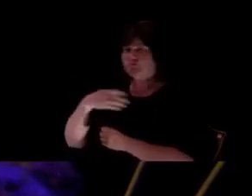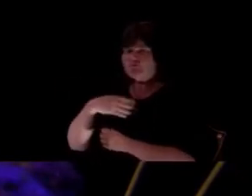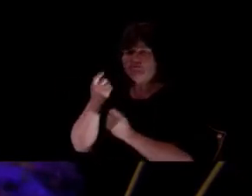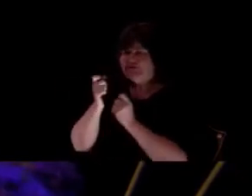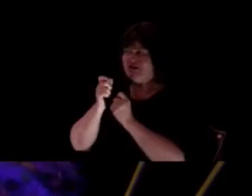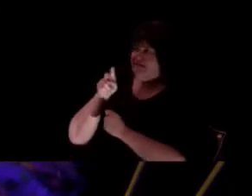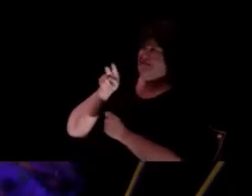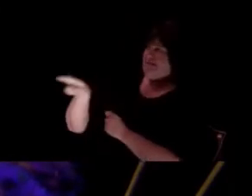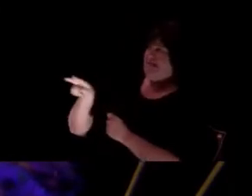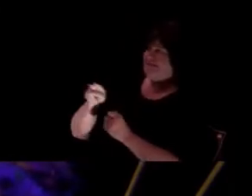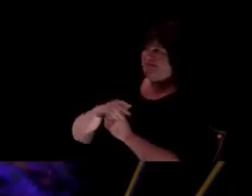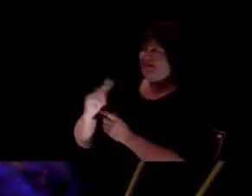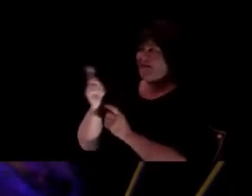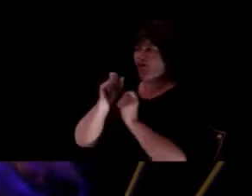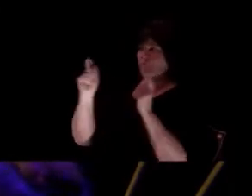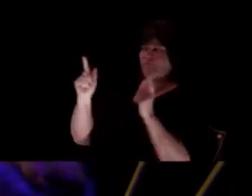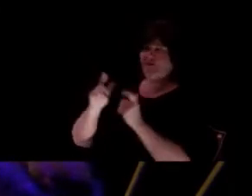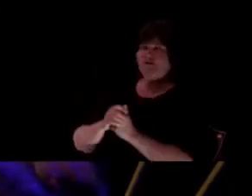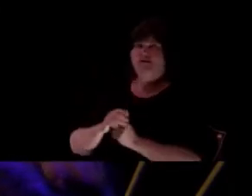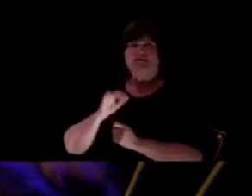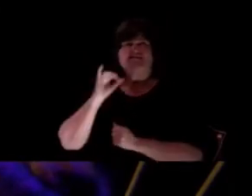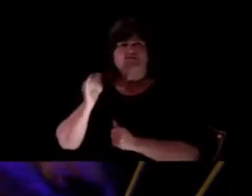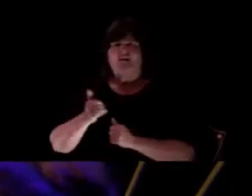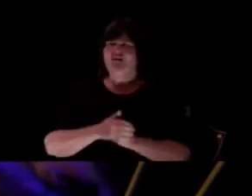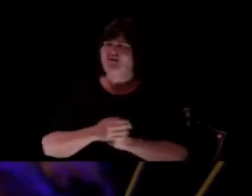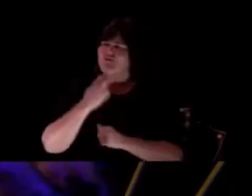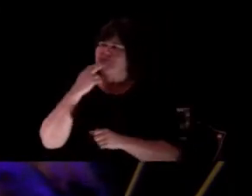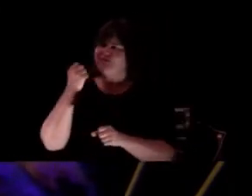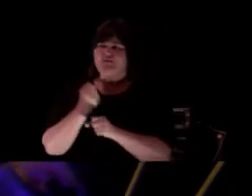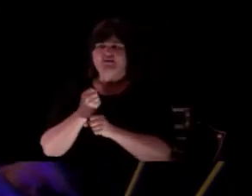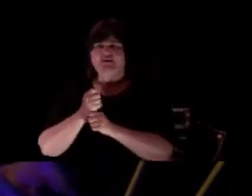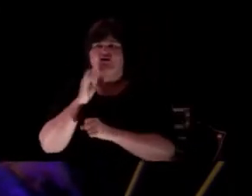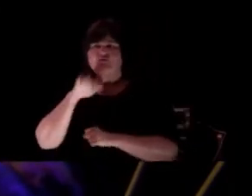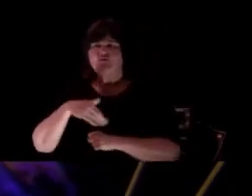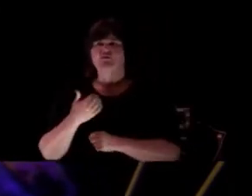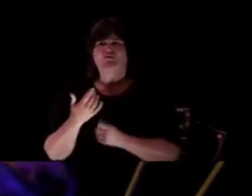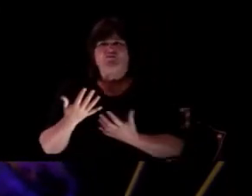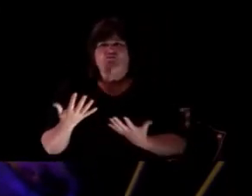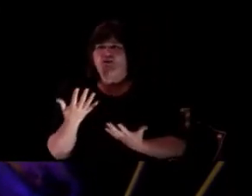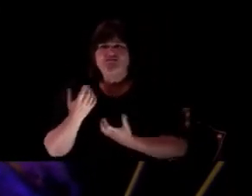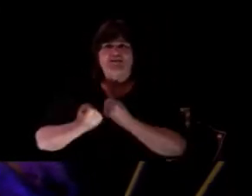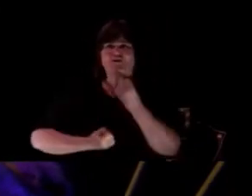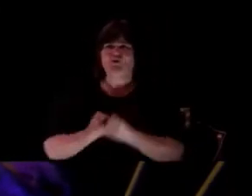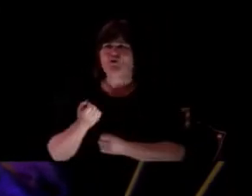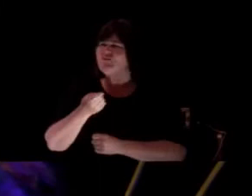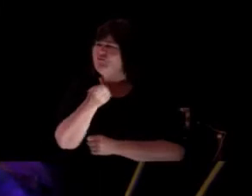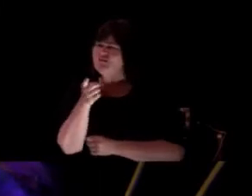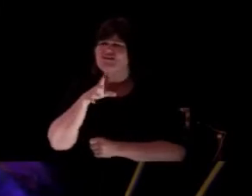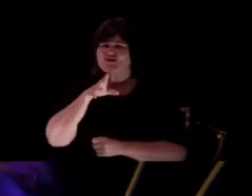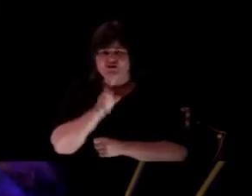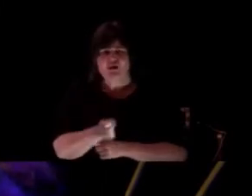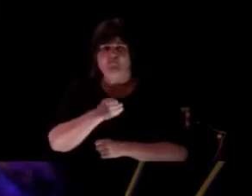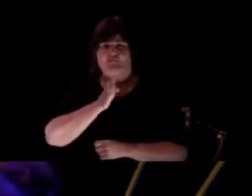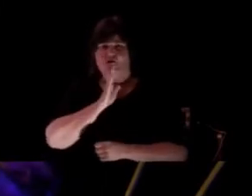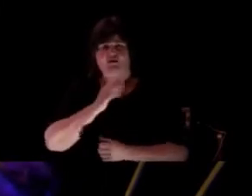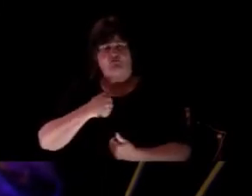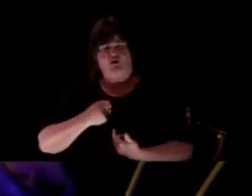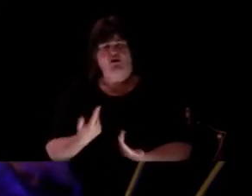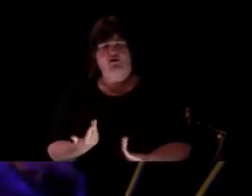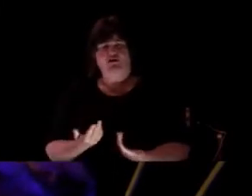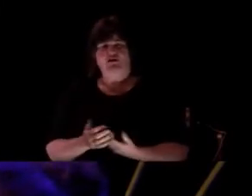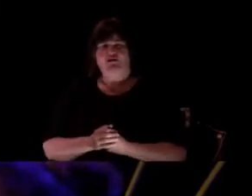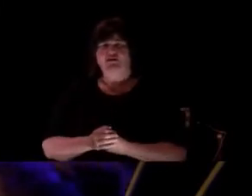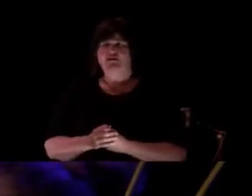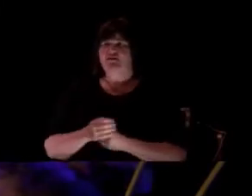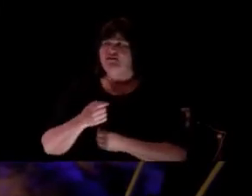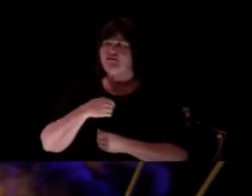oppdaget eller bli sett. Ja, jeg prøvde jo egentlig bare å finne ut hva skal til for at du tar meg på alvor. Og så gikk